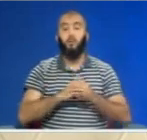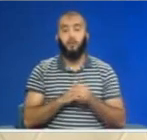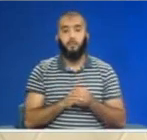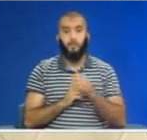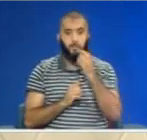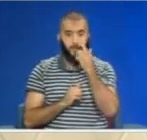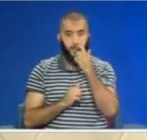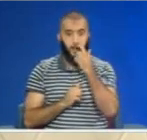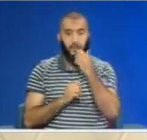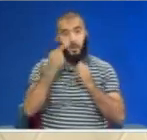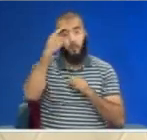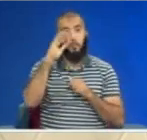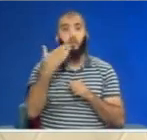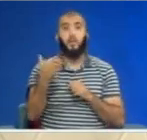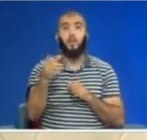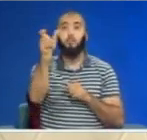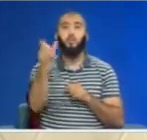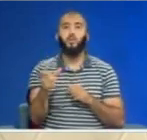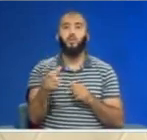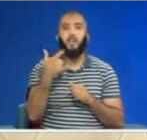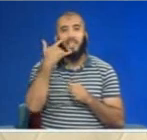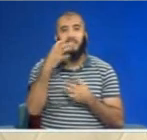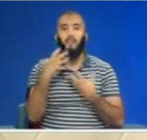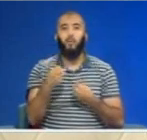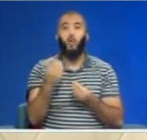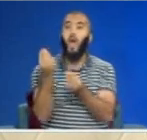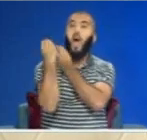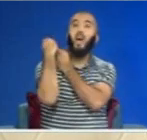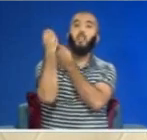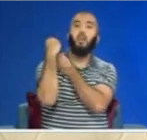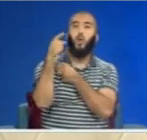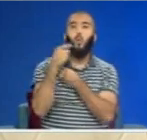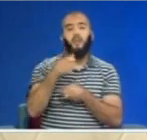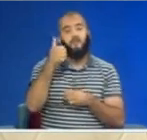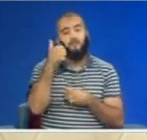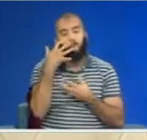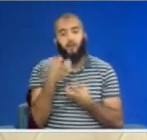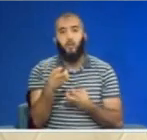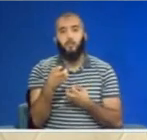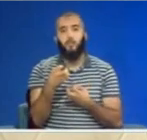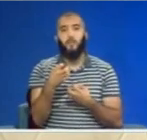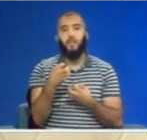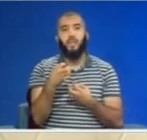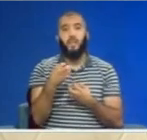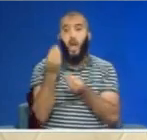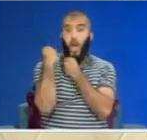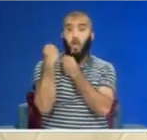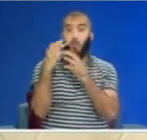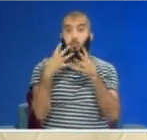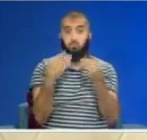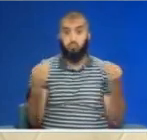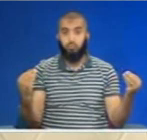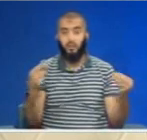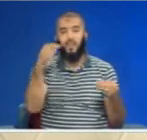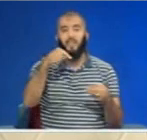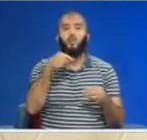كامل. ولذلك الإنسان إذا يجتهد أن يصوم ما استطاع في هذا الشهر. ولكن أيضا جعل